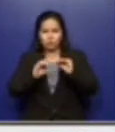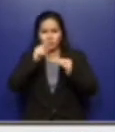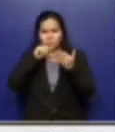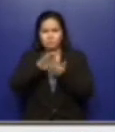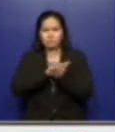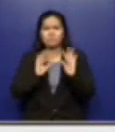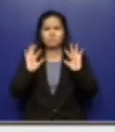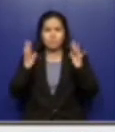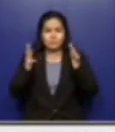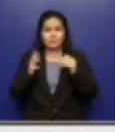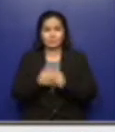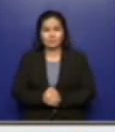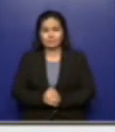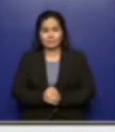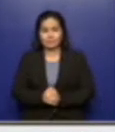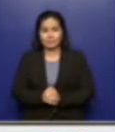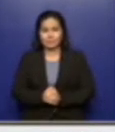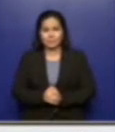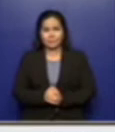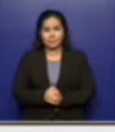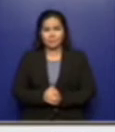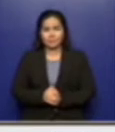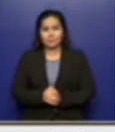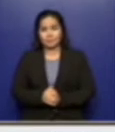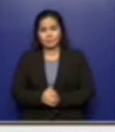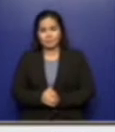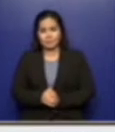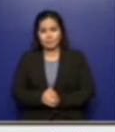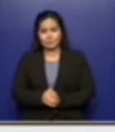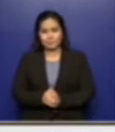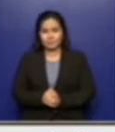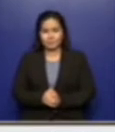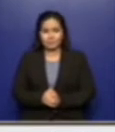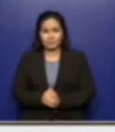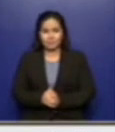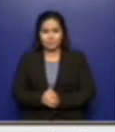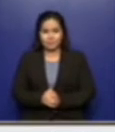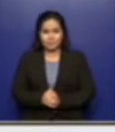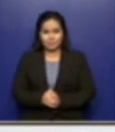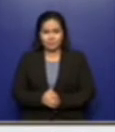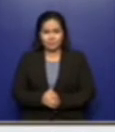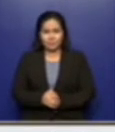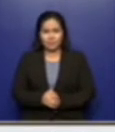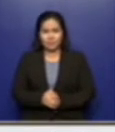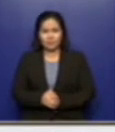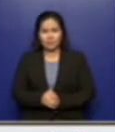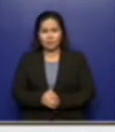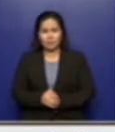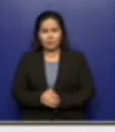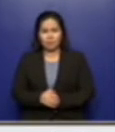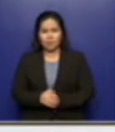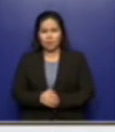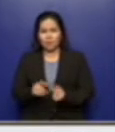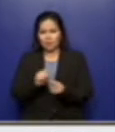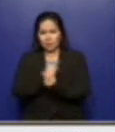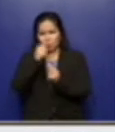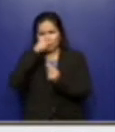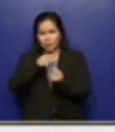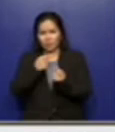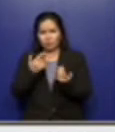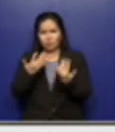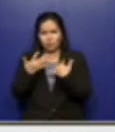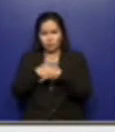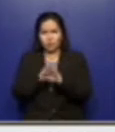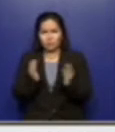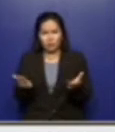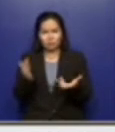ไทยหรือการที่จะร่วมกันสนับสนุนให้เกิดการร่วมไม้ร่วมมือในสังคมไทยได้เลยค่ะ